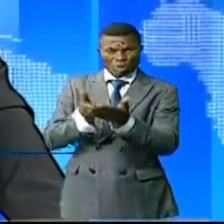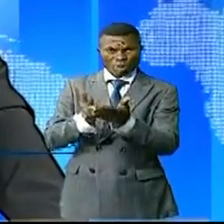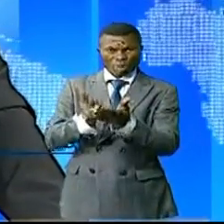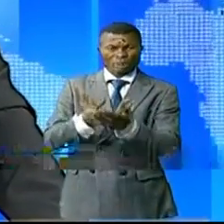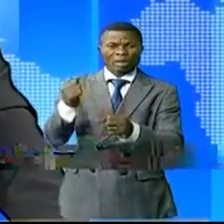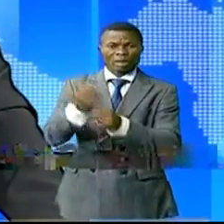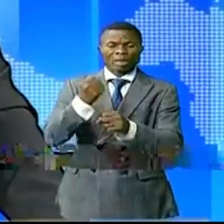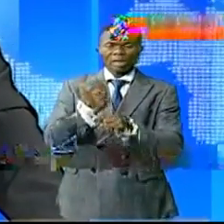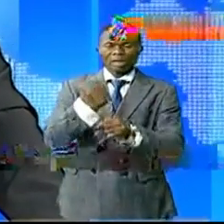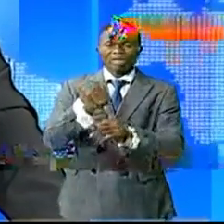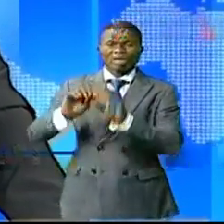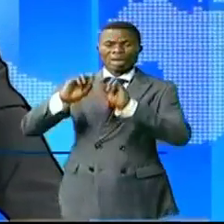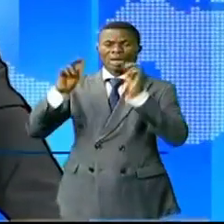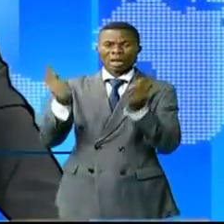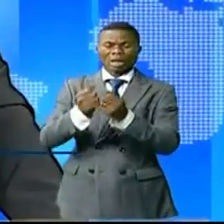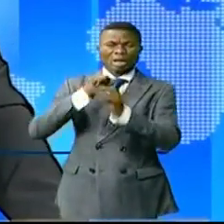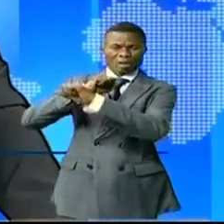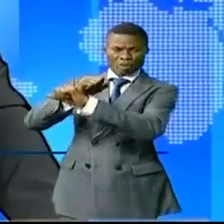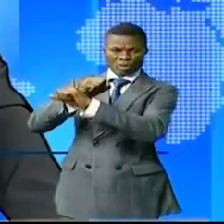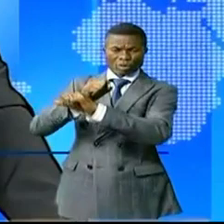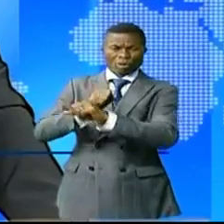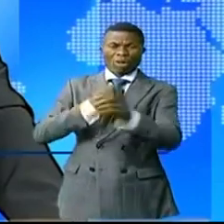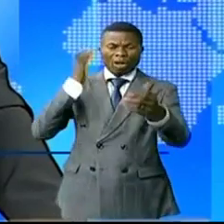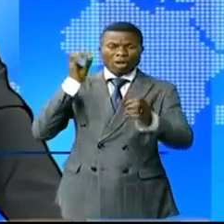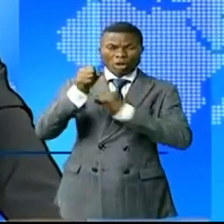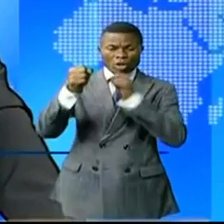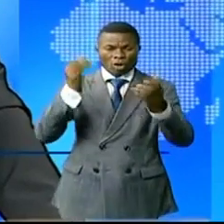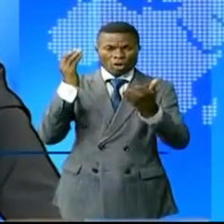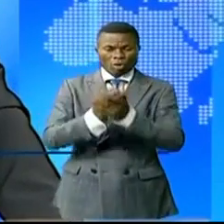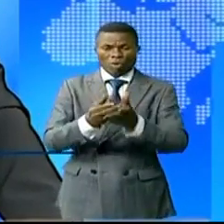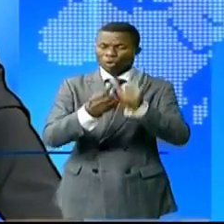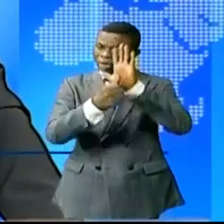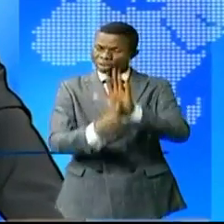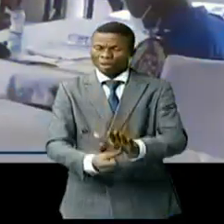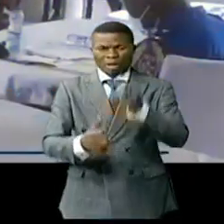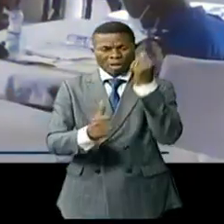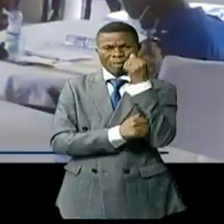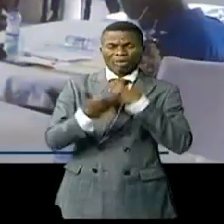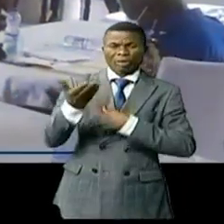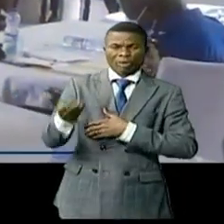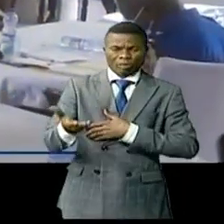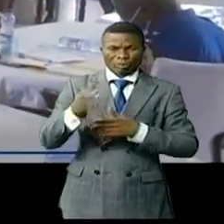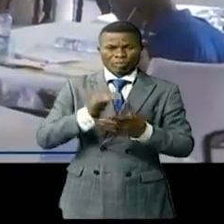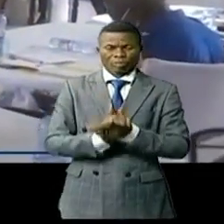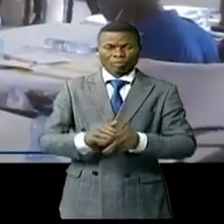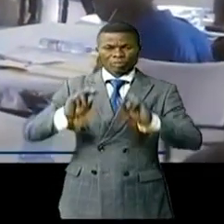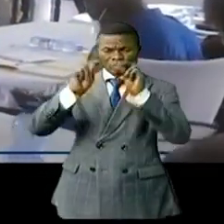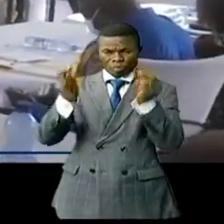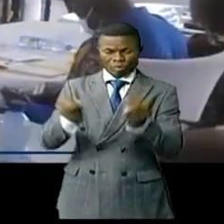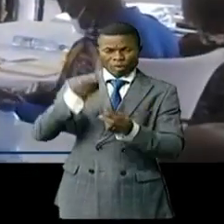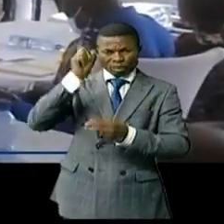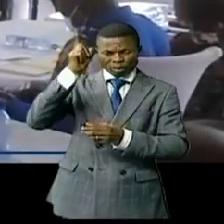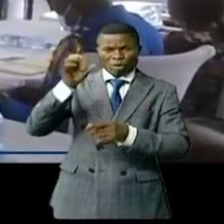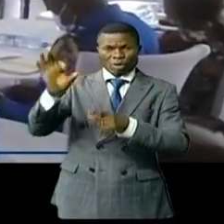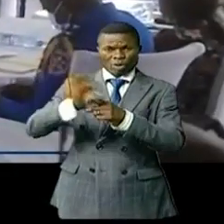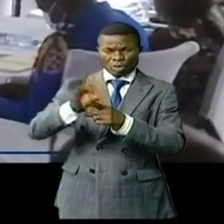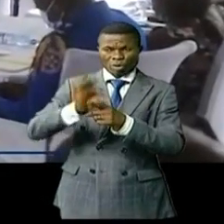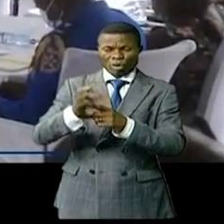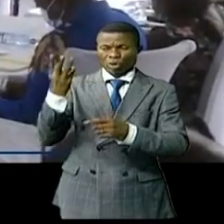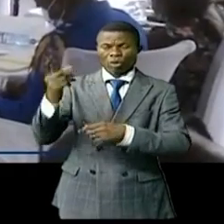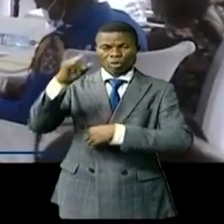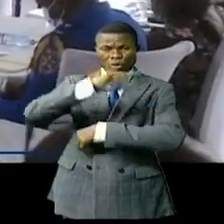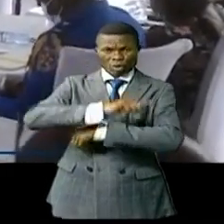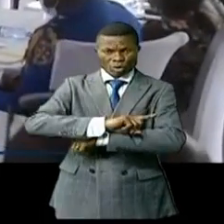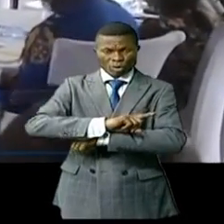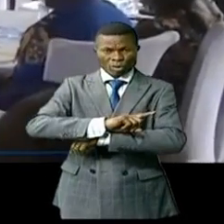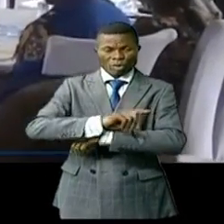par l'Agence pour la prévention et la lutte contre la traite des personnes. Les acteurs de première ligne seront formés pendant 3 jours sur les formes